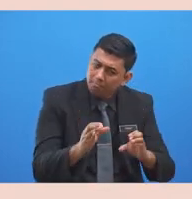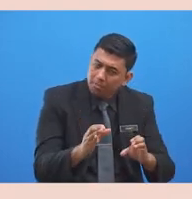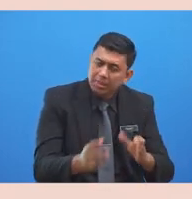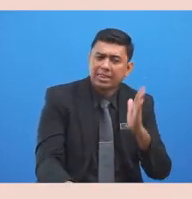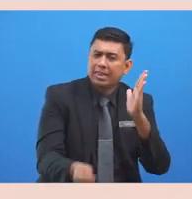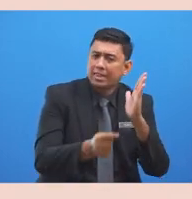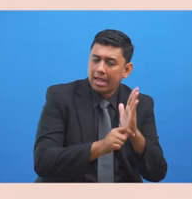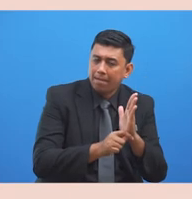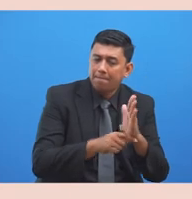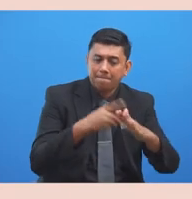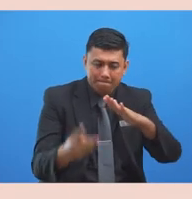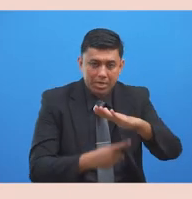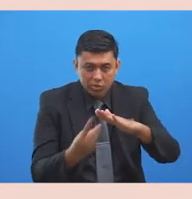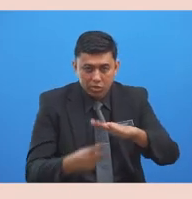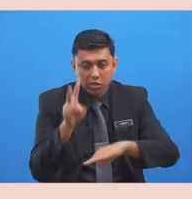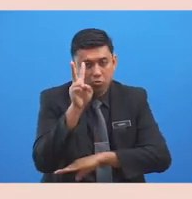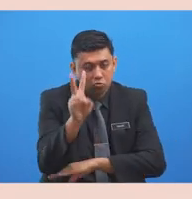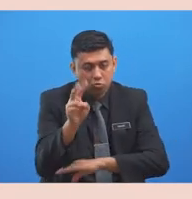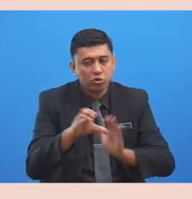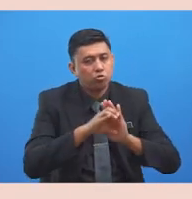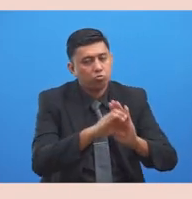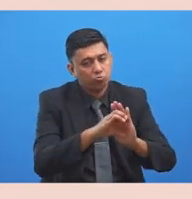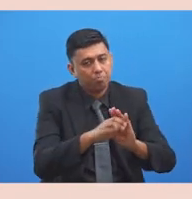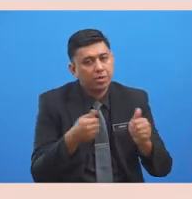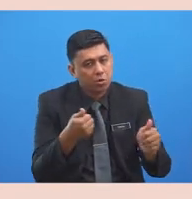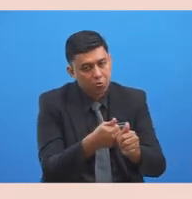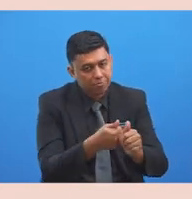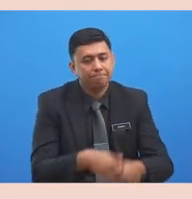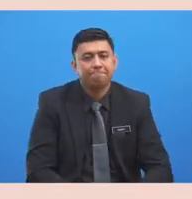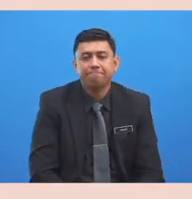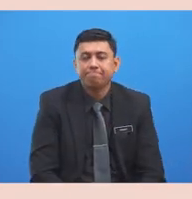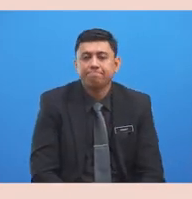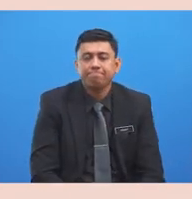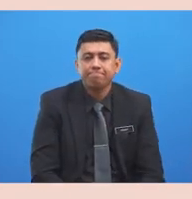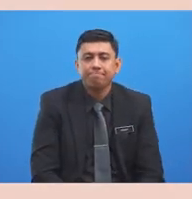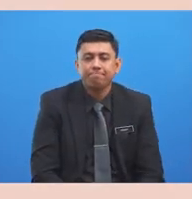telah ditambah berdasarkan dua contoh berikut.